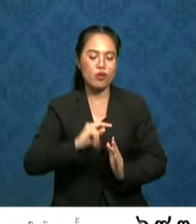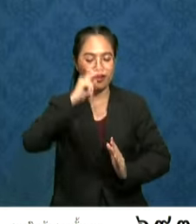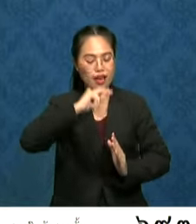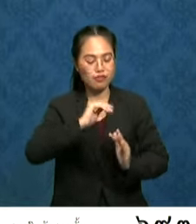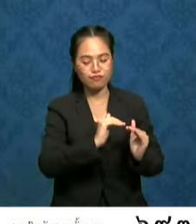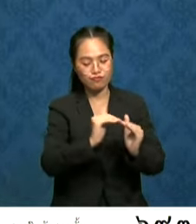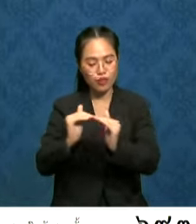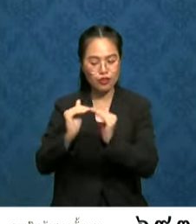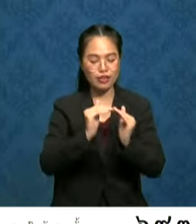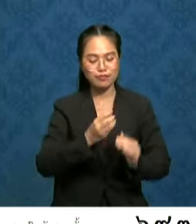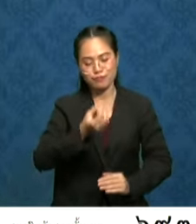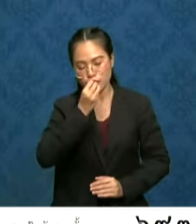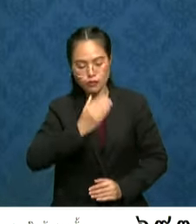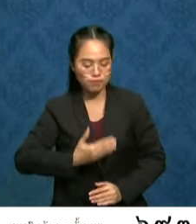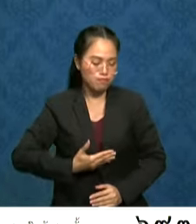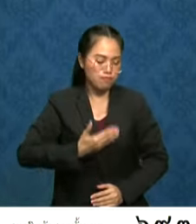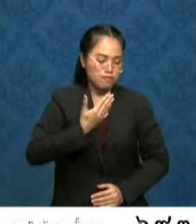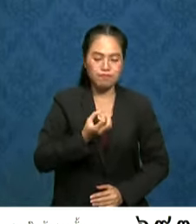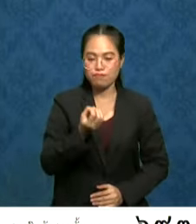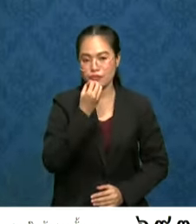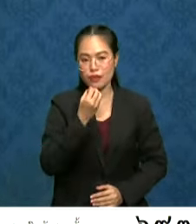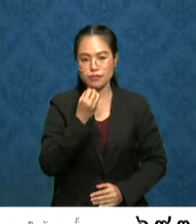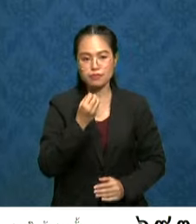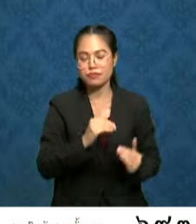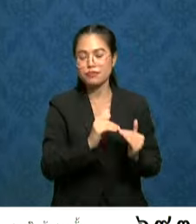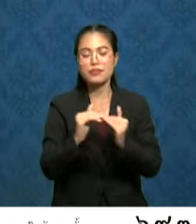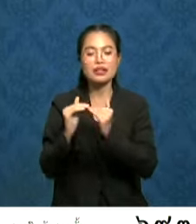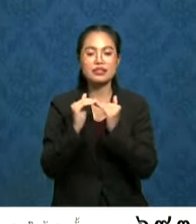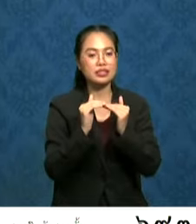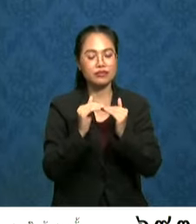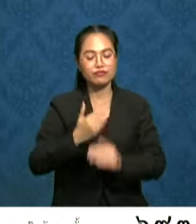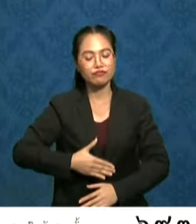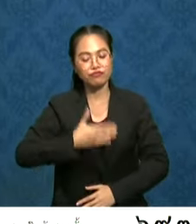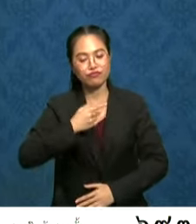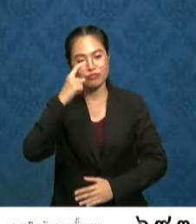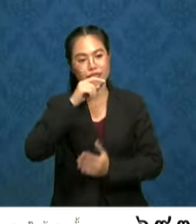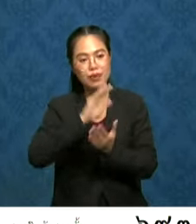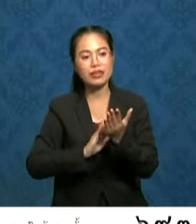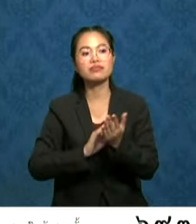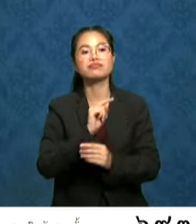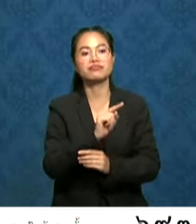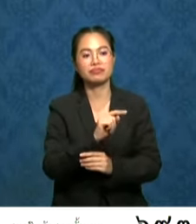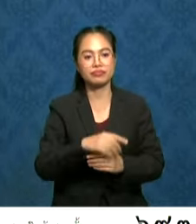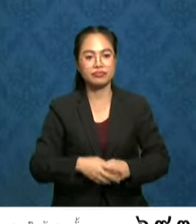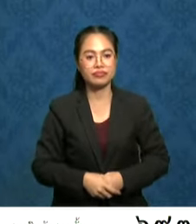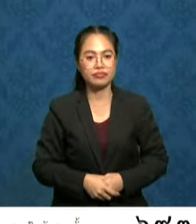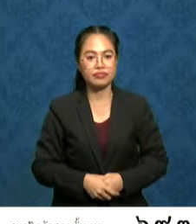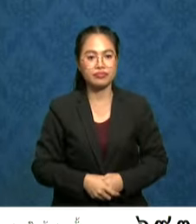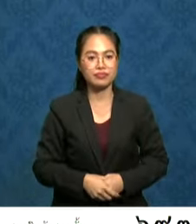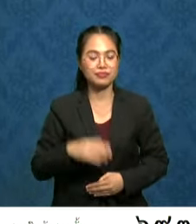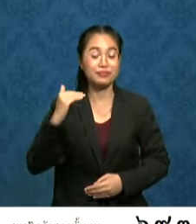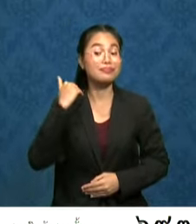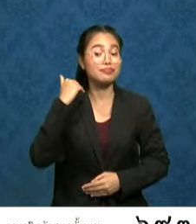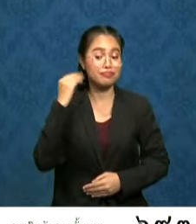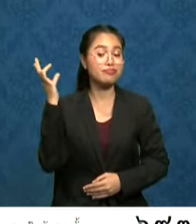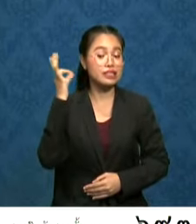ใช้มีเกียรติมีศักดิ์ศรีเพื่อนำพาความภาบภูมิใจกลับมาสู่คนไทยและประเทศไทยนะคะที่เหลือขอไม่อ่านนะคะเอิ่ได้ยินเสียงลอยมานะ